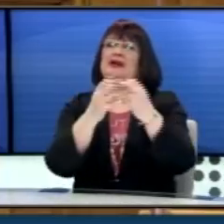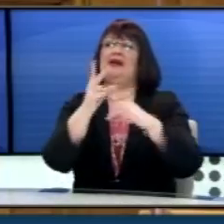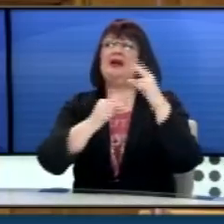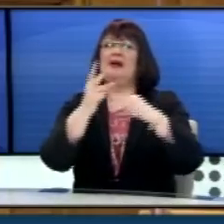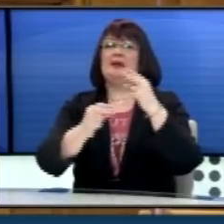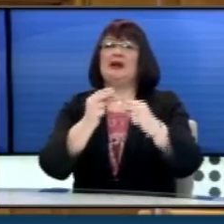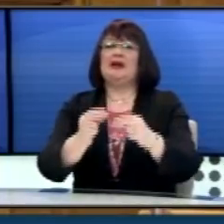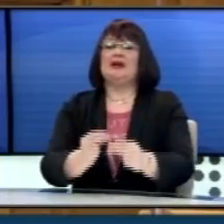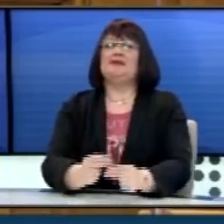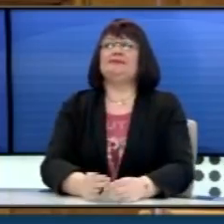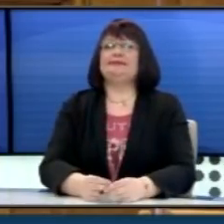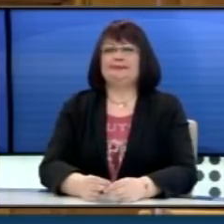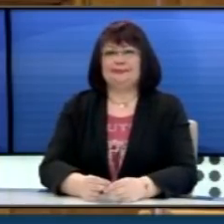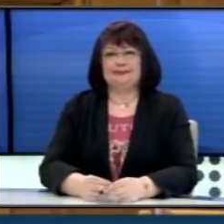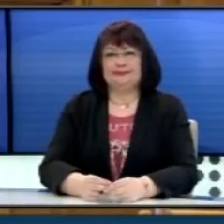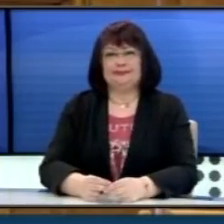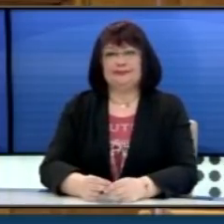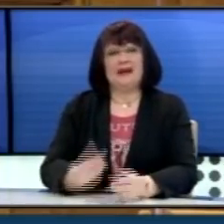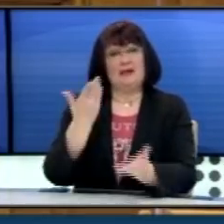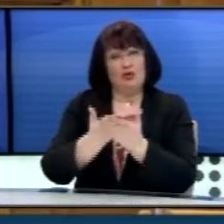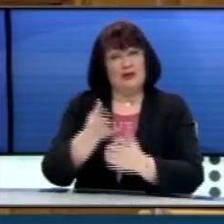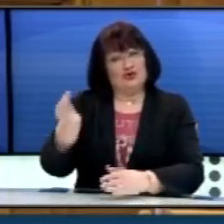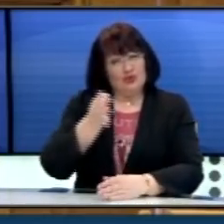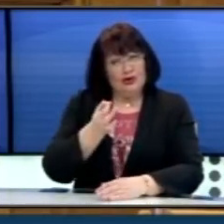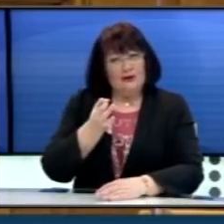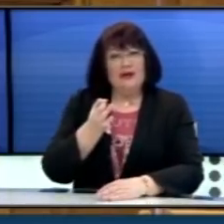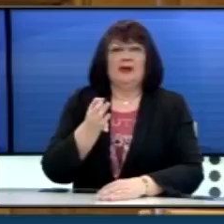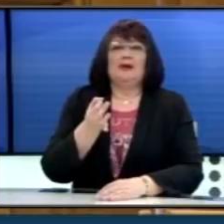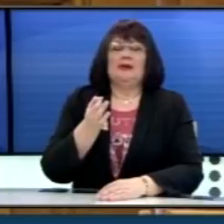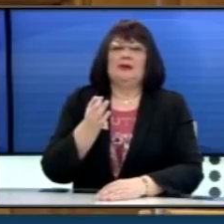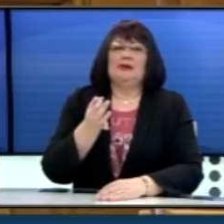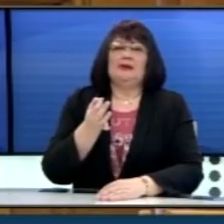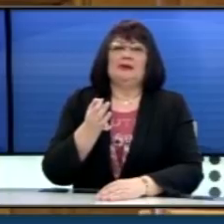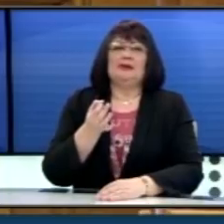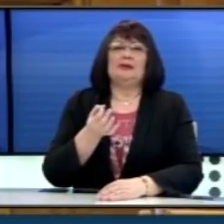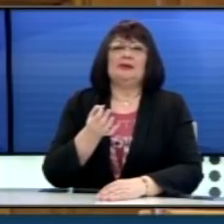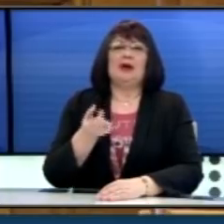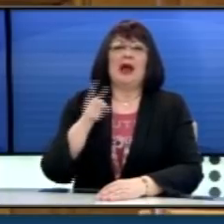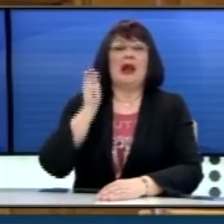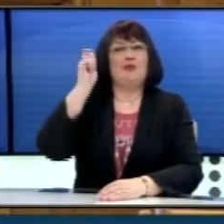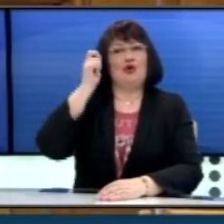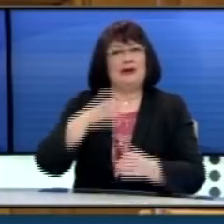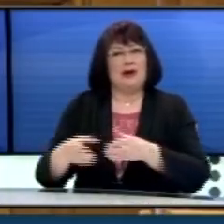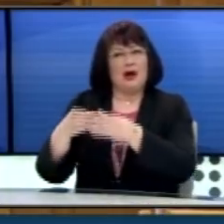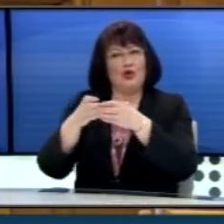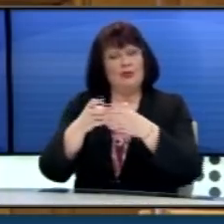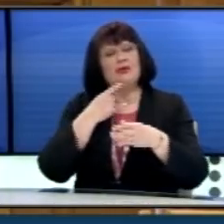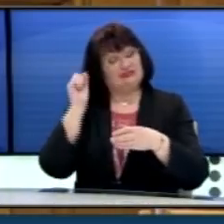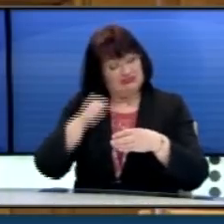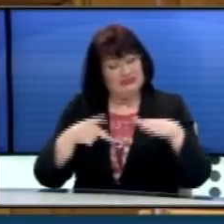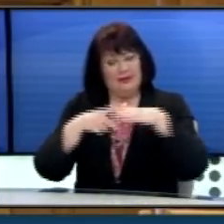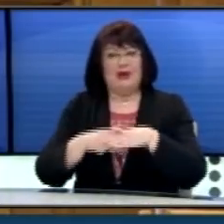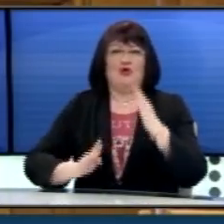κύριος Τσίπρας με την παρουσία του εδώ το απέδειξε αυτό, αλλά και στα άλλα κόμματα μπορεί να βρει που χαιρέτησαν το Ταμείο